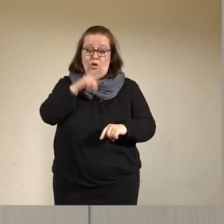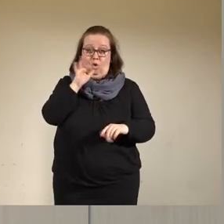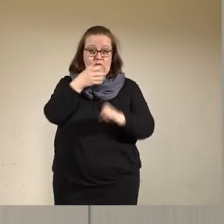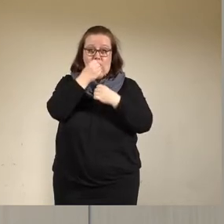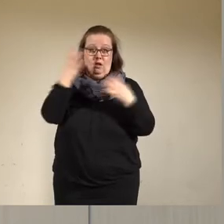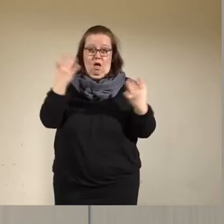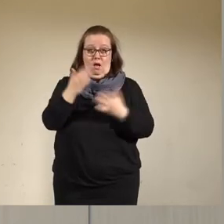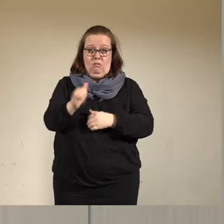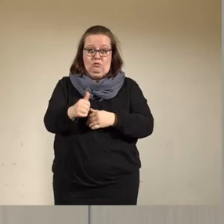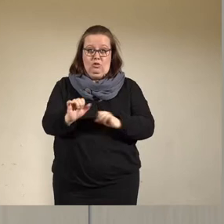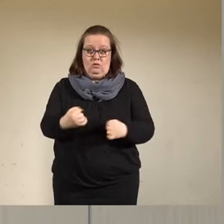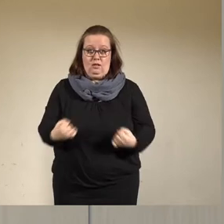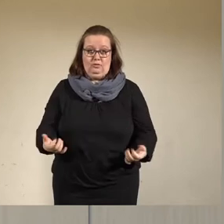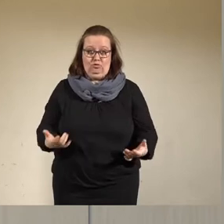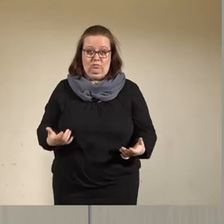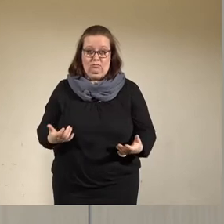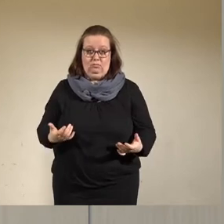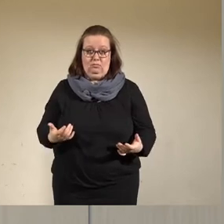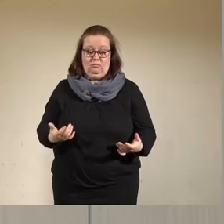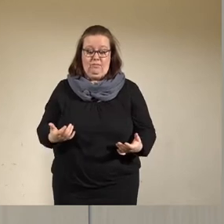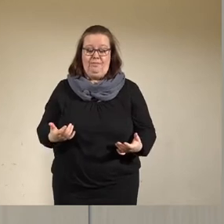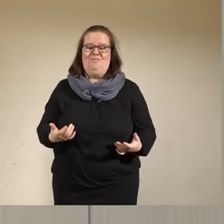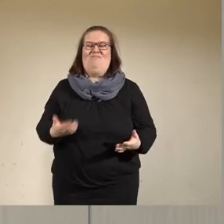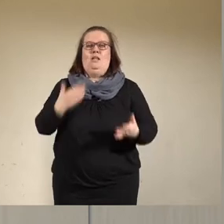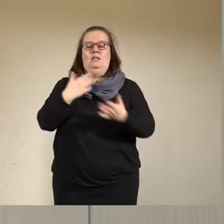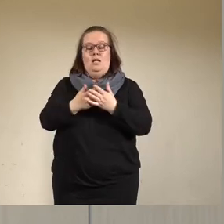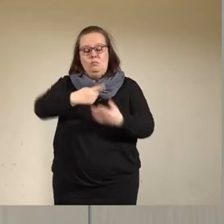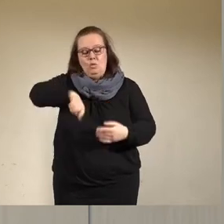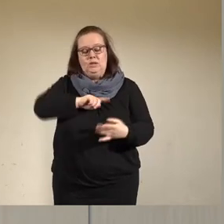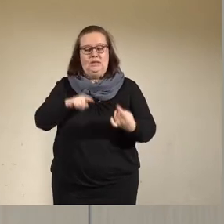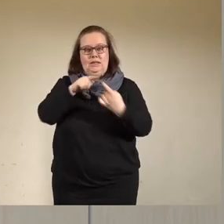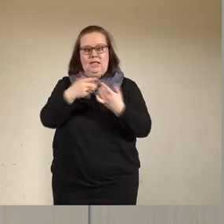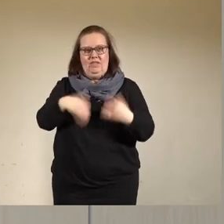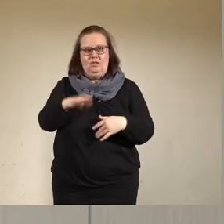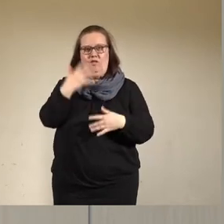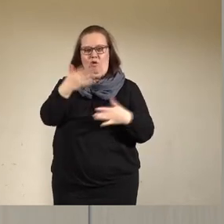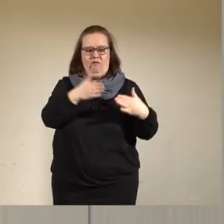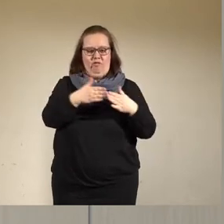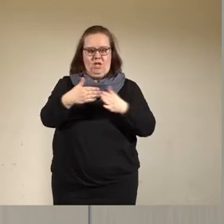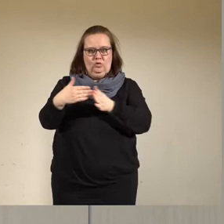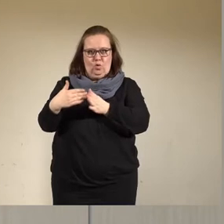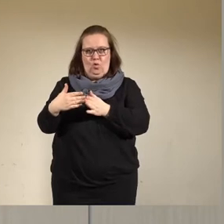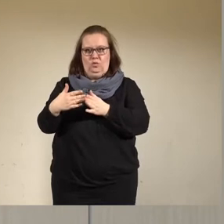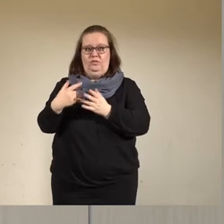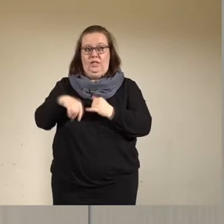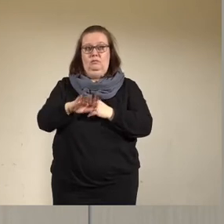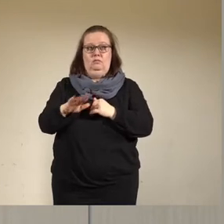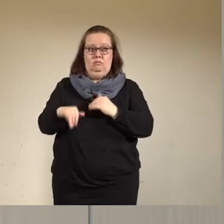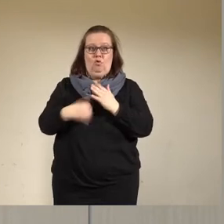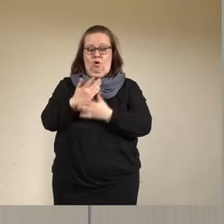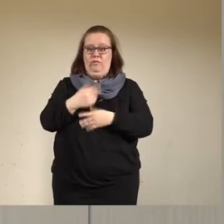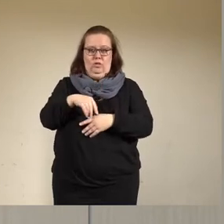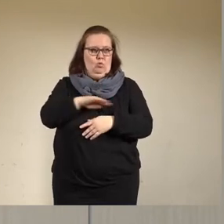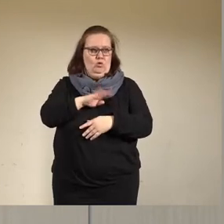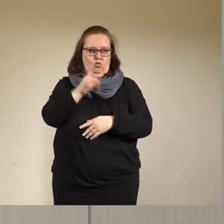nicht abschätzen. Umso ambitionierter waren die Ziele, die sich die fünf Fraktionen, ein Novum in diesem Rat, der Kollege